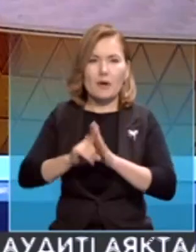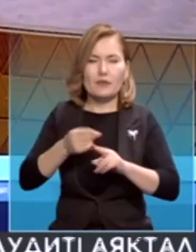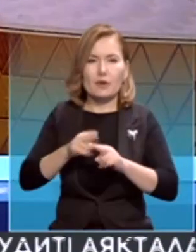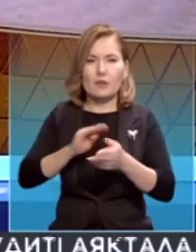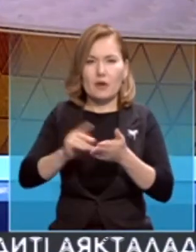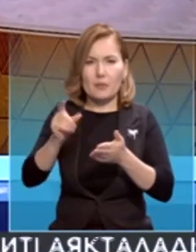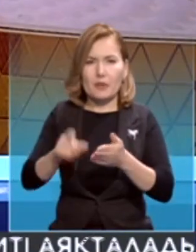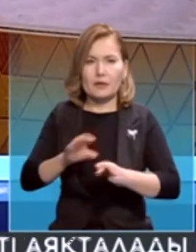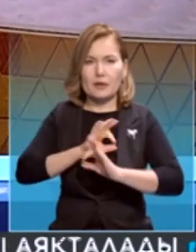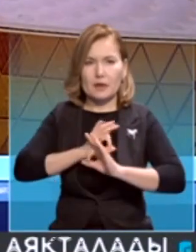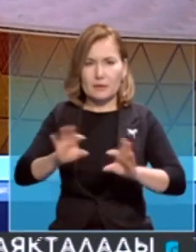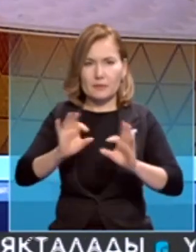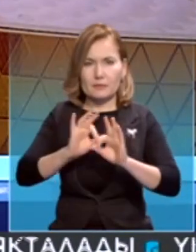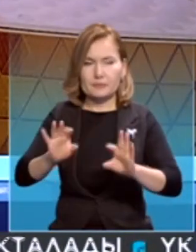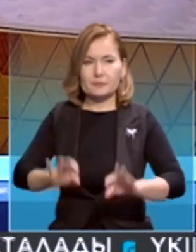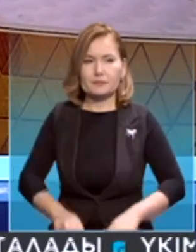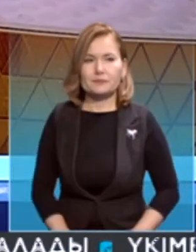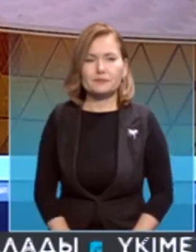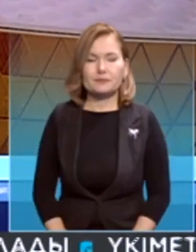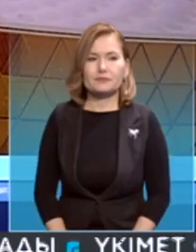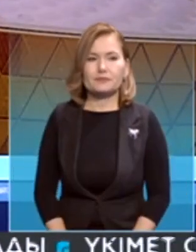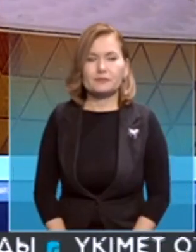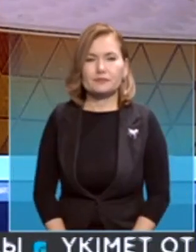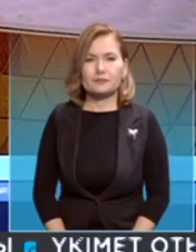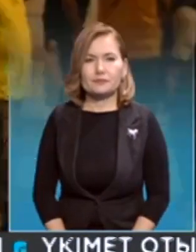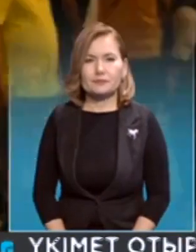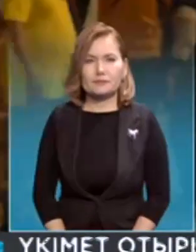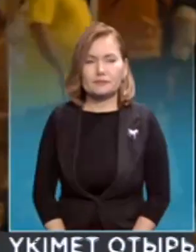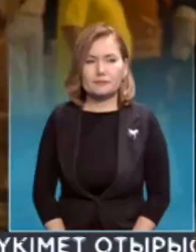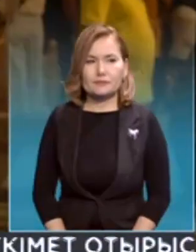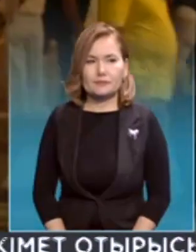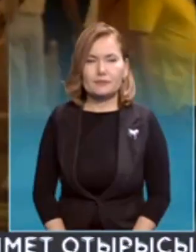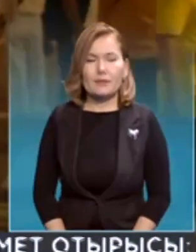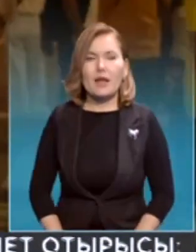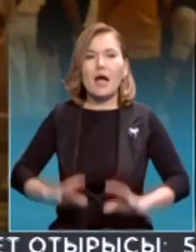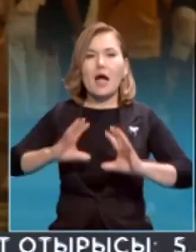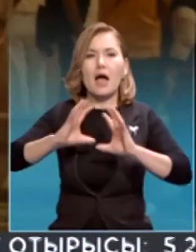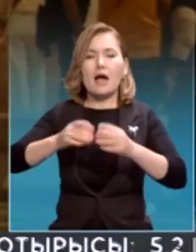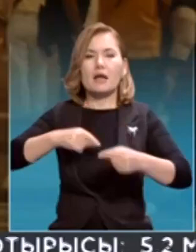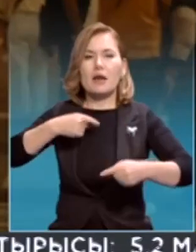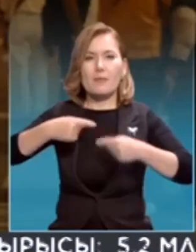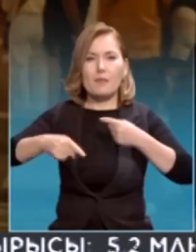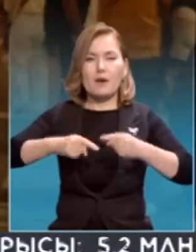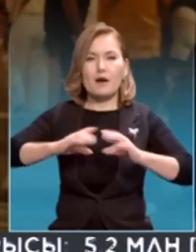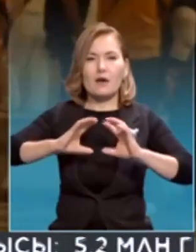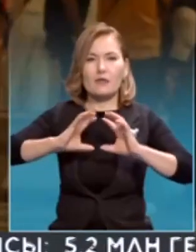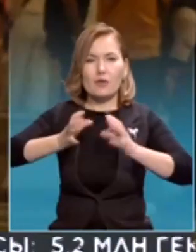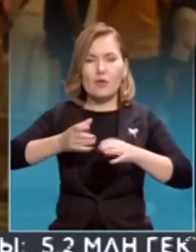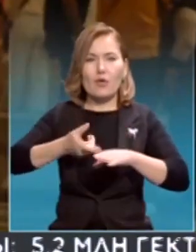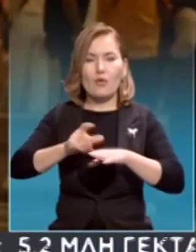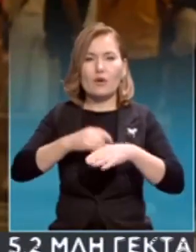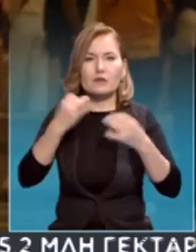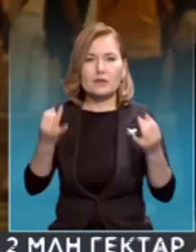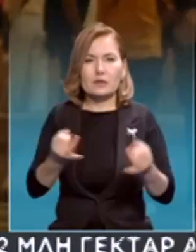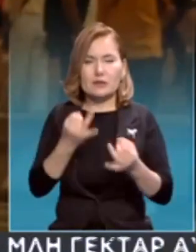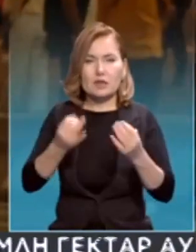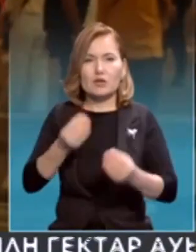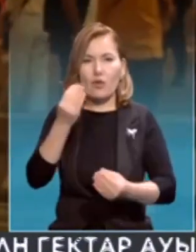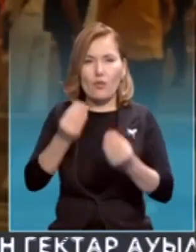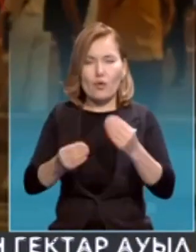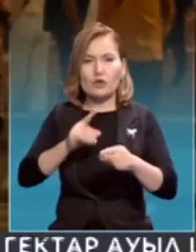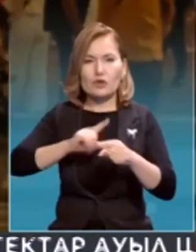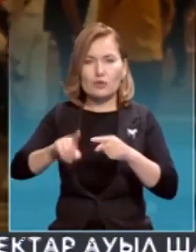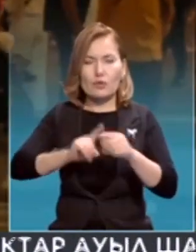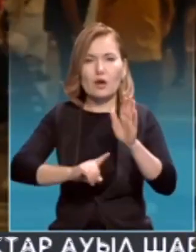жүрген әріптесіміз Ерсін Еріктің сюжетін көрейік. Әлем чемпионатының финалдық ойынына да санаулы күндер қалды. Үздік